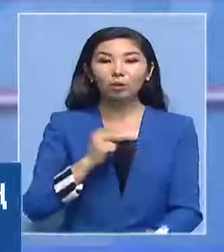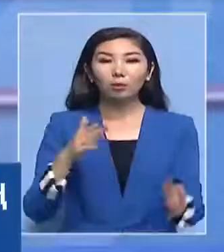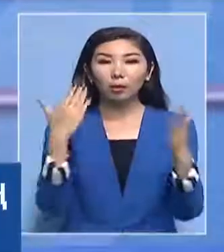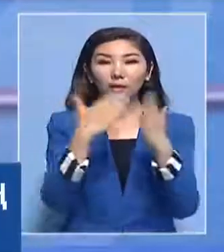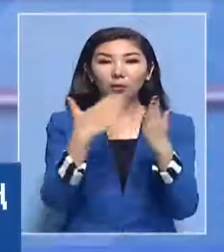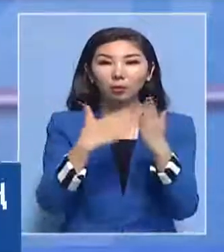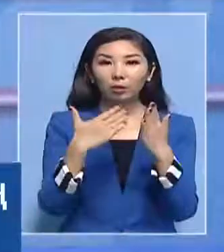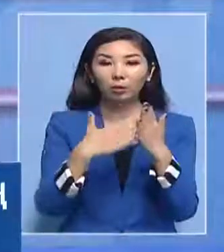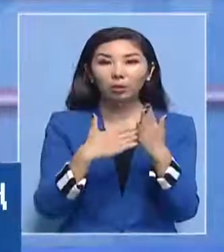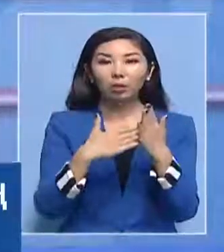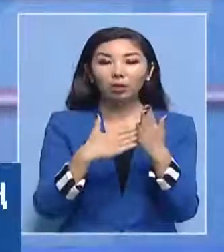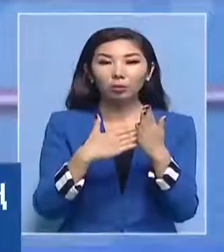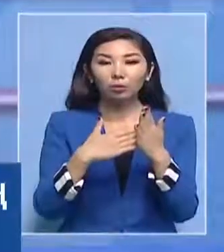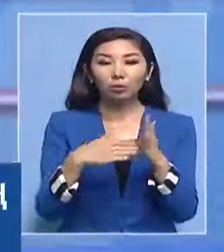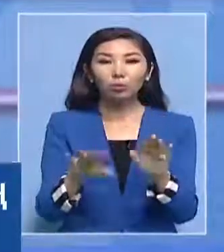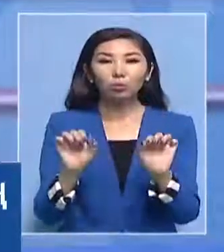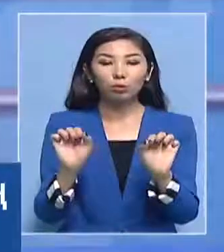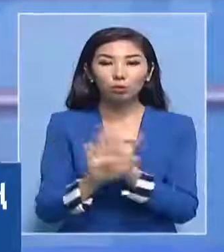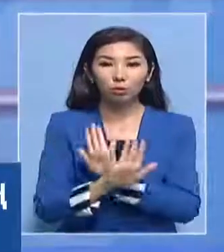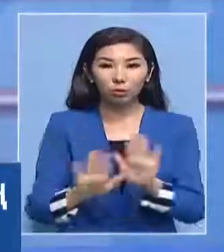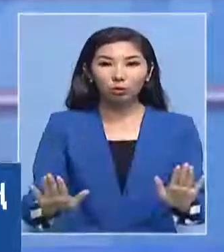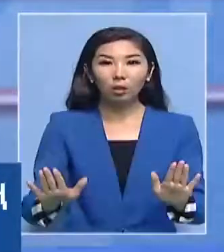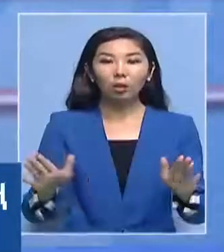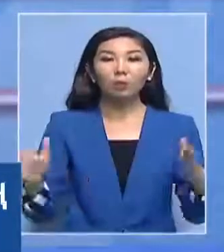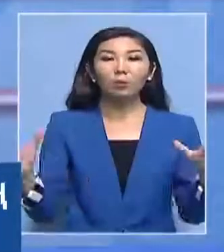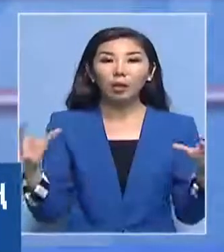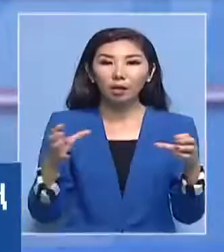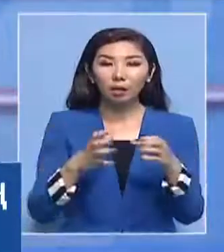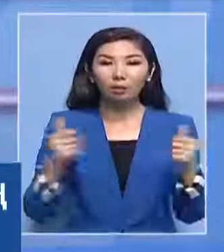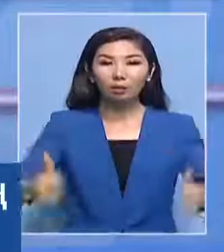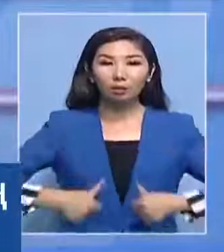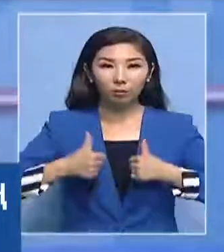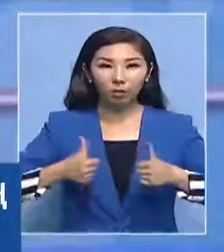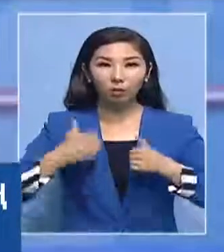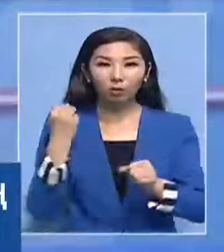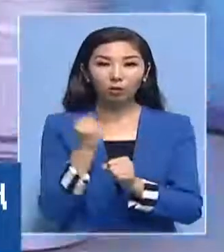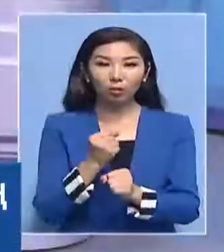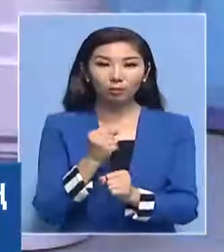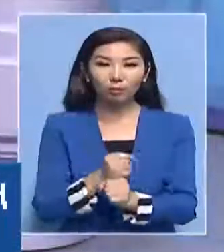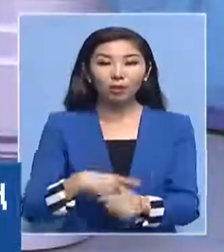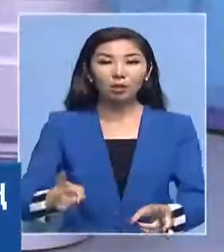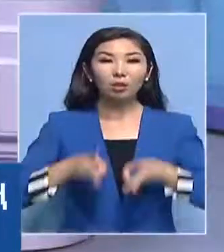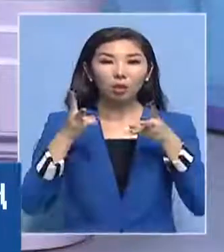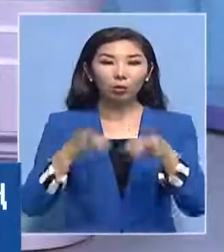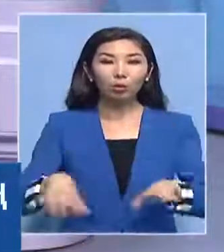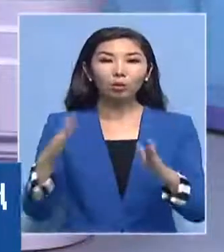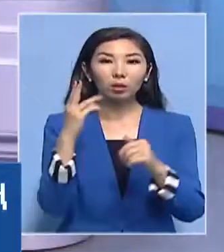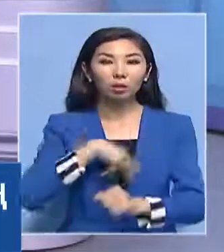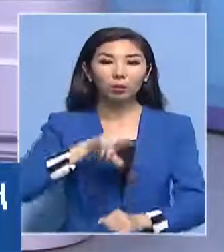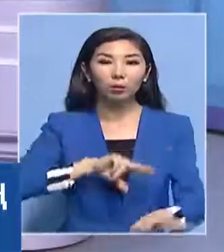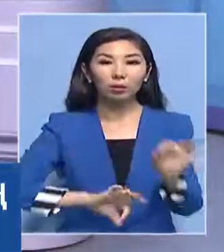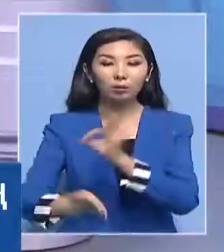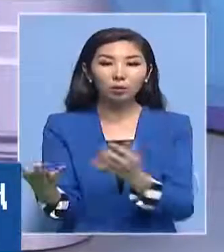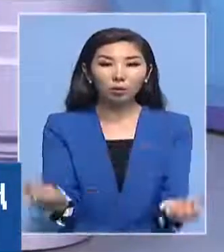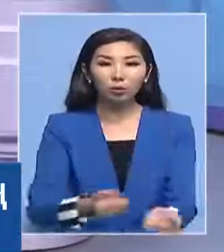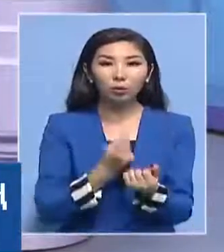бағдарламамен шешуге мүмкіншілік жоқ. Оны жаңа жабылып істемесе, сол үшін қазір жаңа қауіпсіздік еңбек жобасын аламыз,